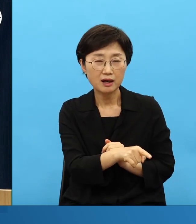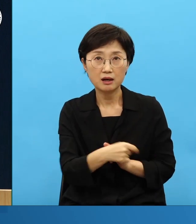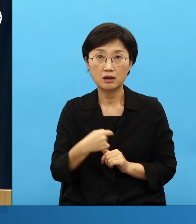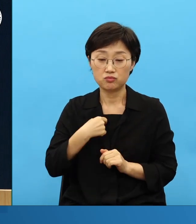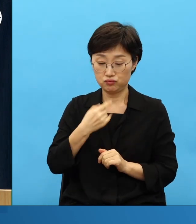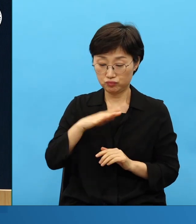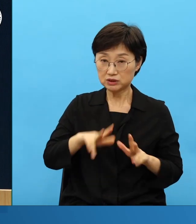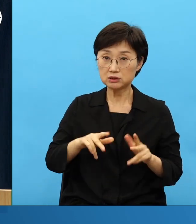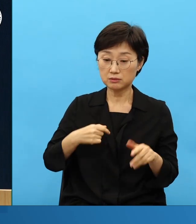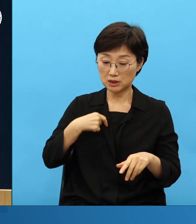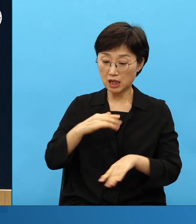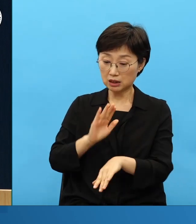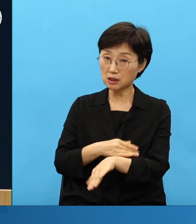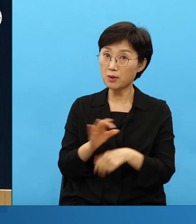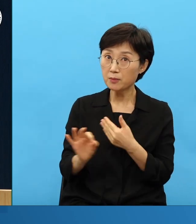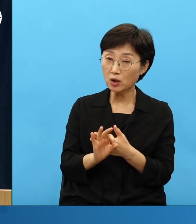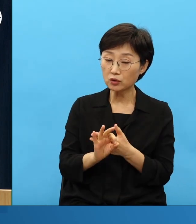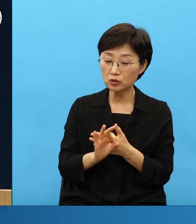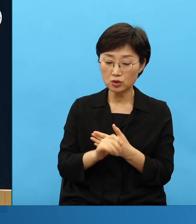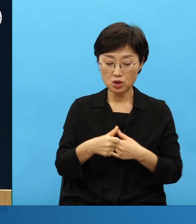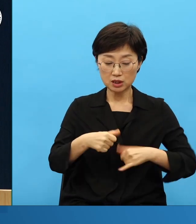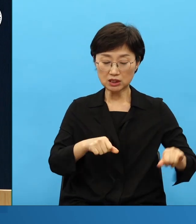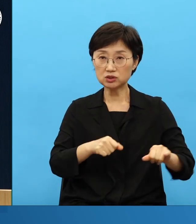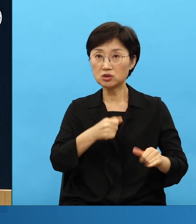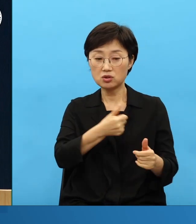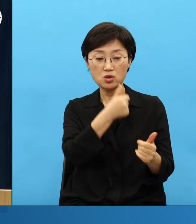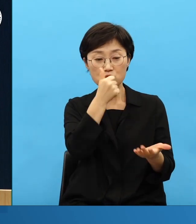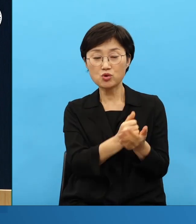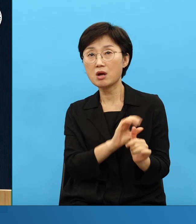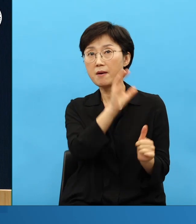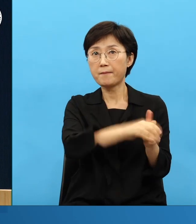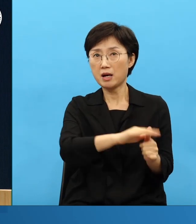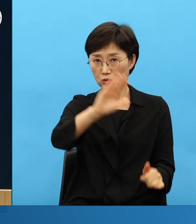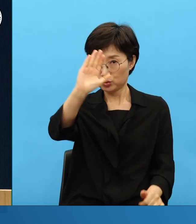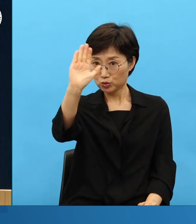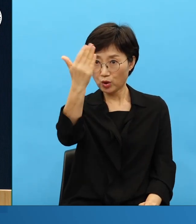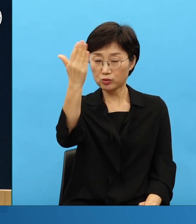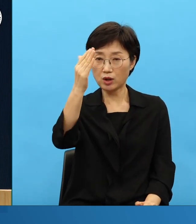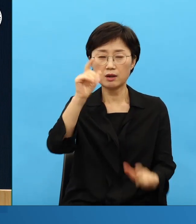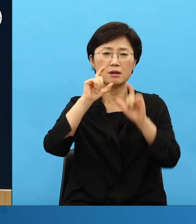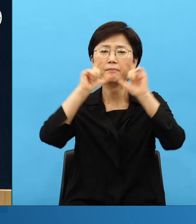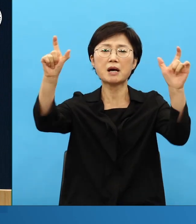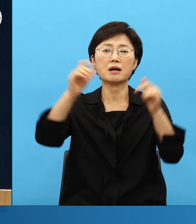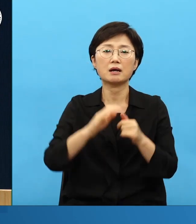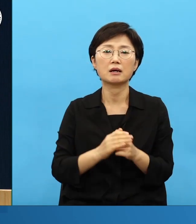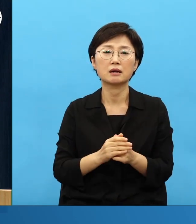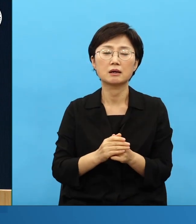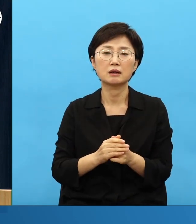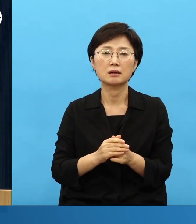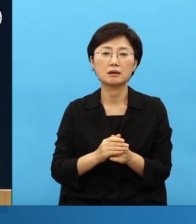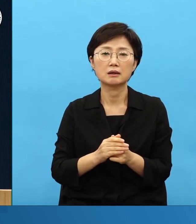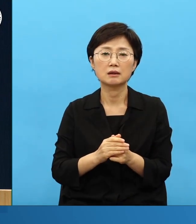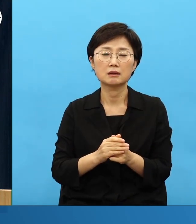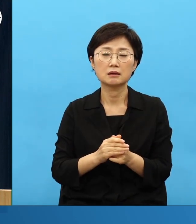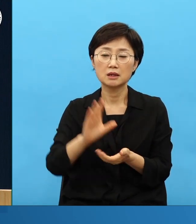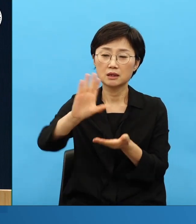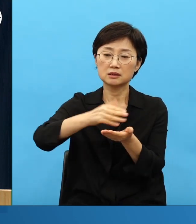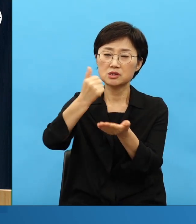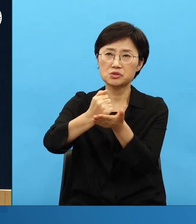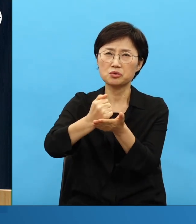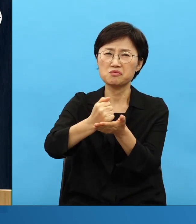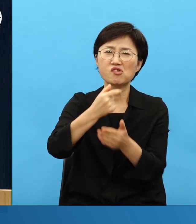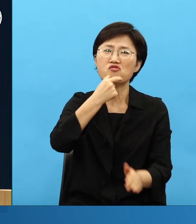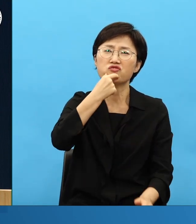무슨 소리죠? clearly these frightening and nonsensical words. May his blood be upon our children, they say. 그리스도 거부한 겁니다. And they